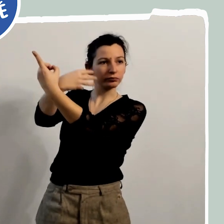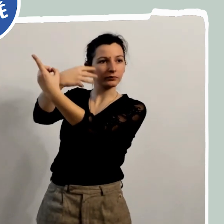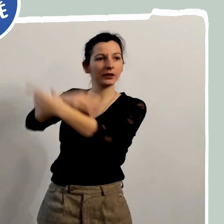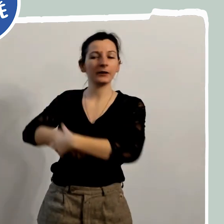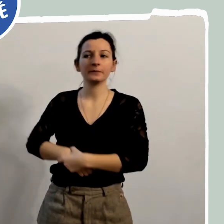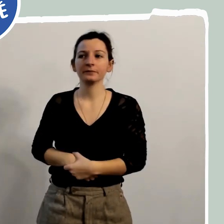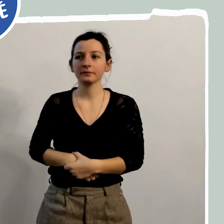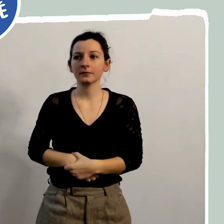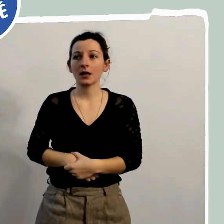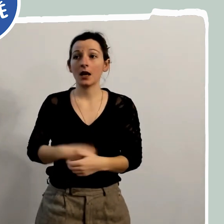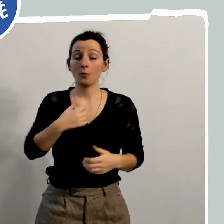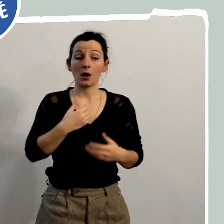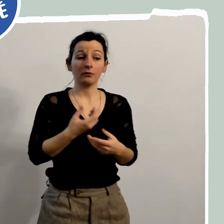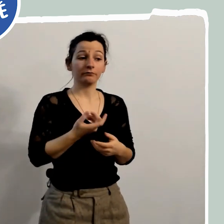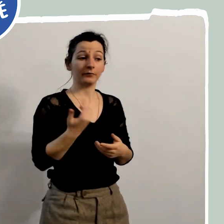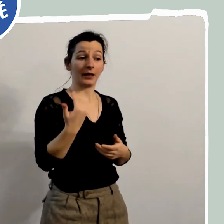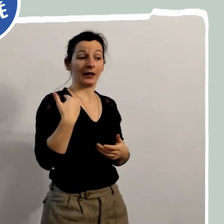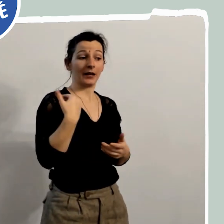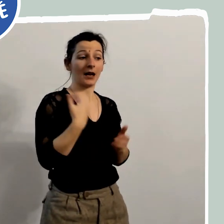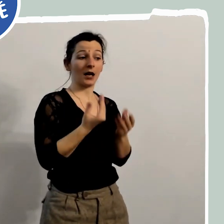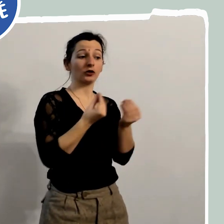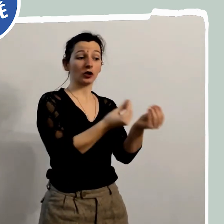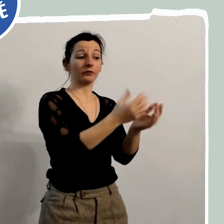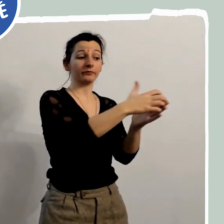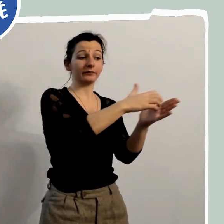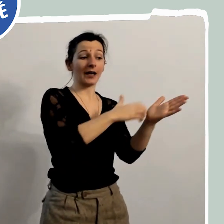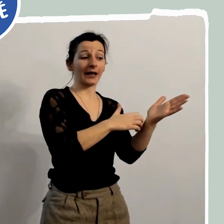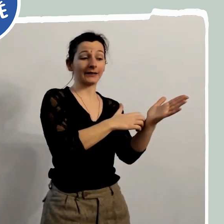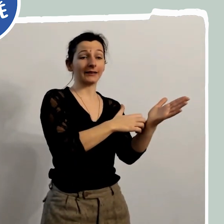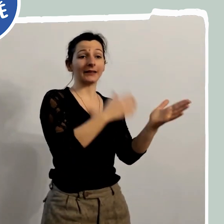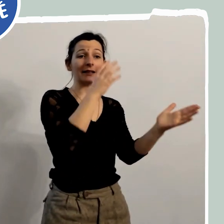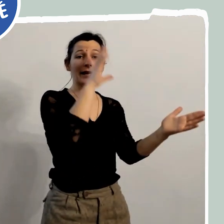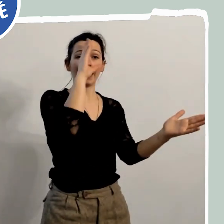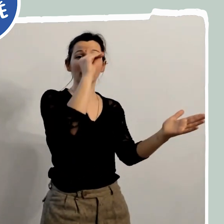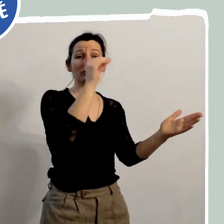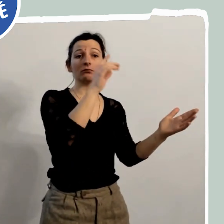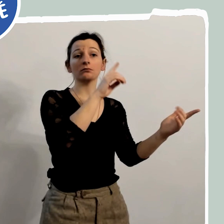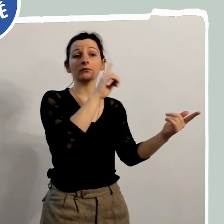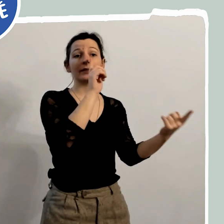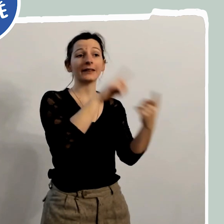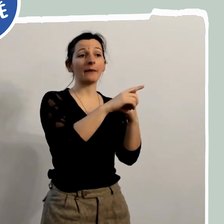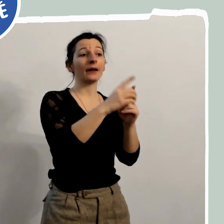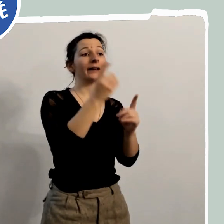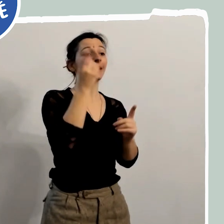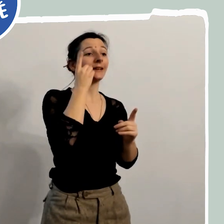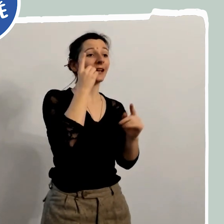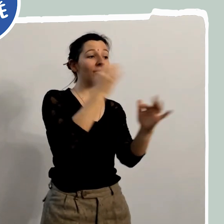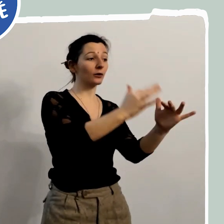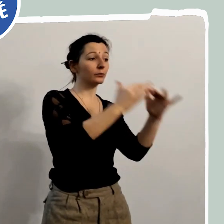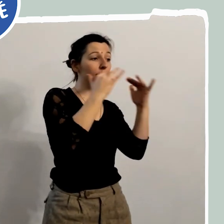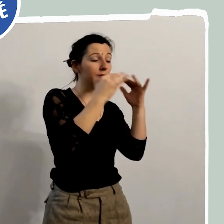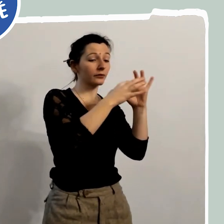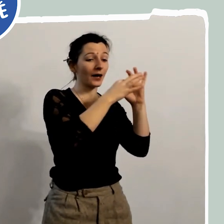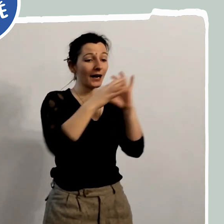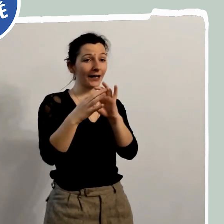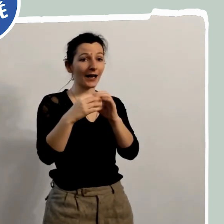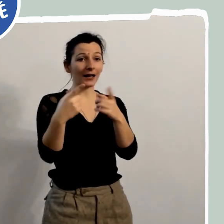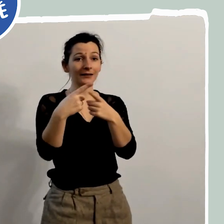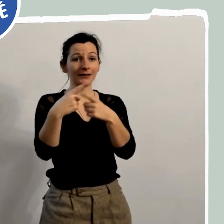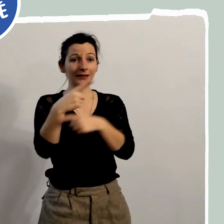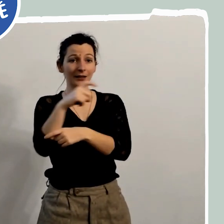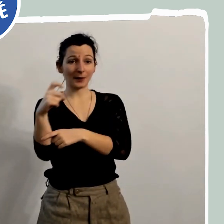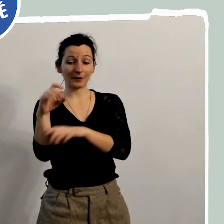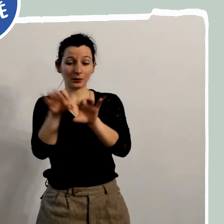j'ai donné à mes étudiants en médecine à lire un article justement sur l'impact des téléphones portables et sur la production de spermatozoïdes. Alors, c'est pas